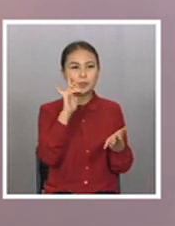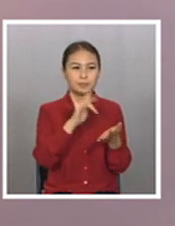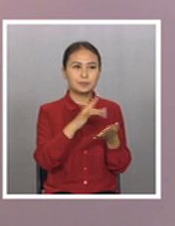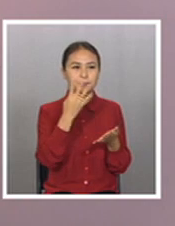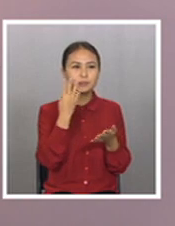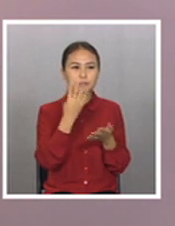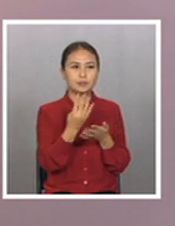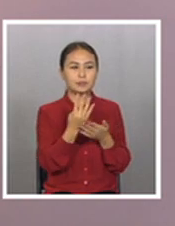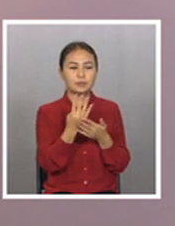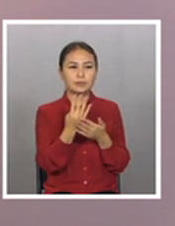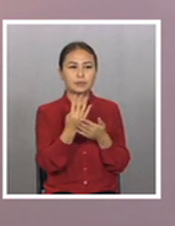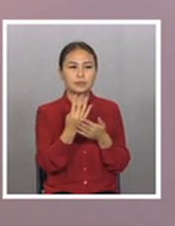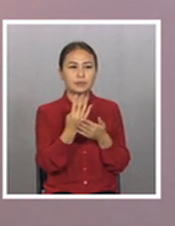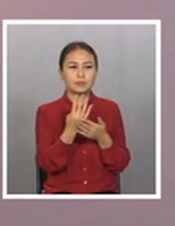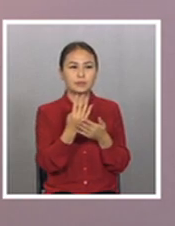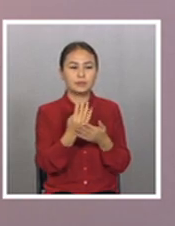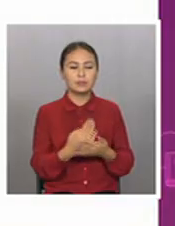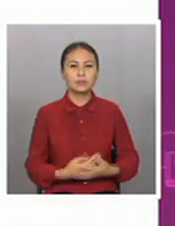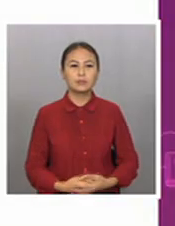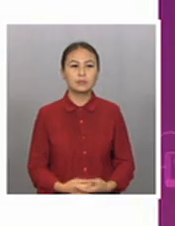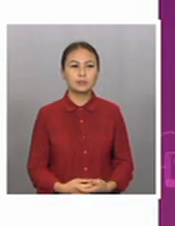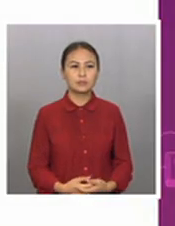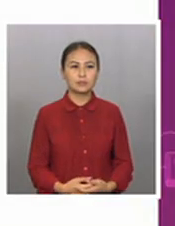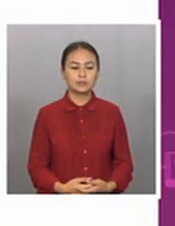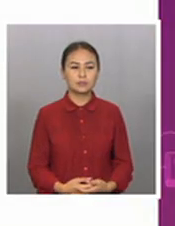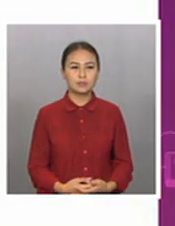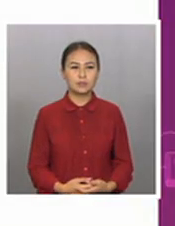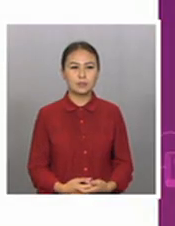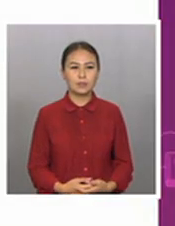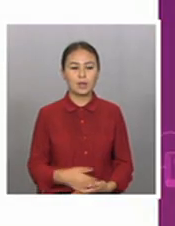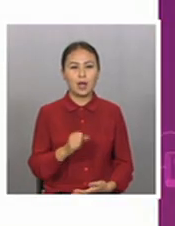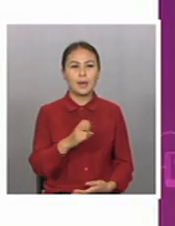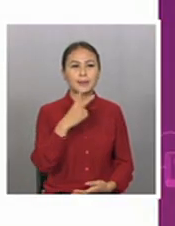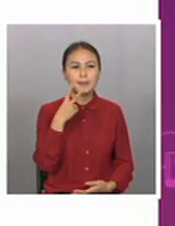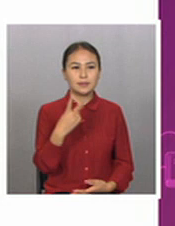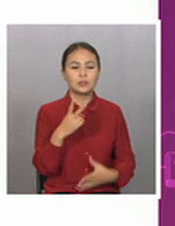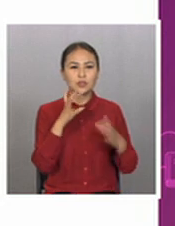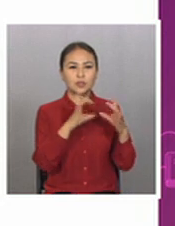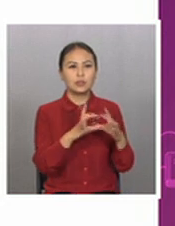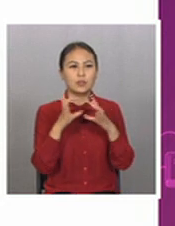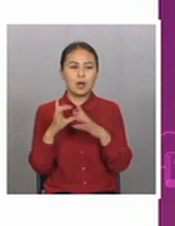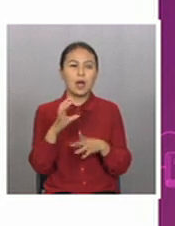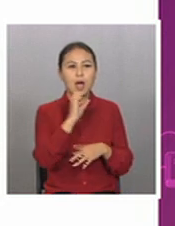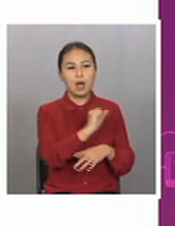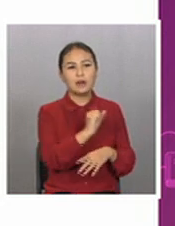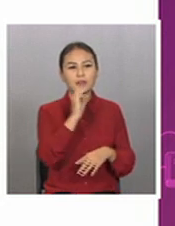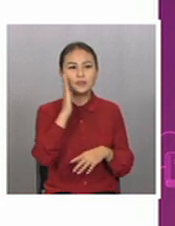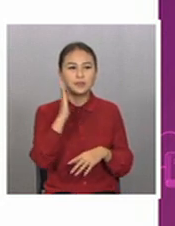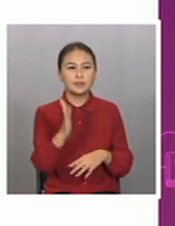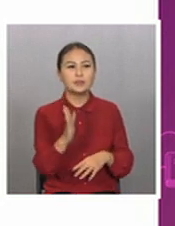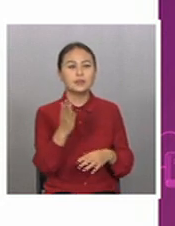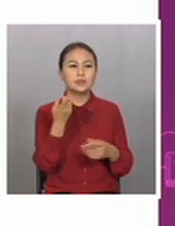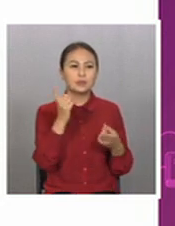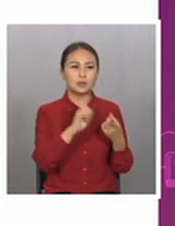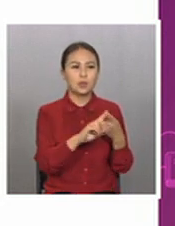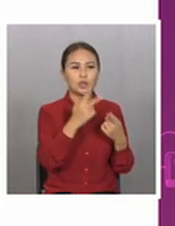элементтерді осы жиынға жазамыз. Ал екі жиынға, яғни А мен В жиынға ортақ элемент